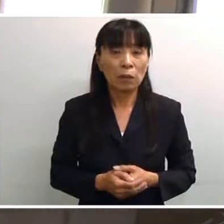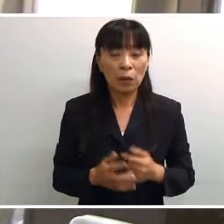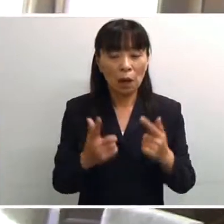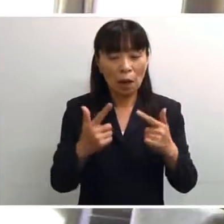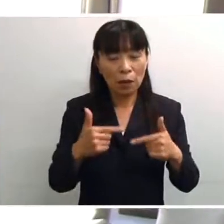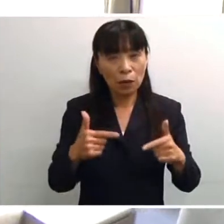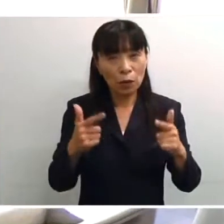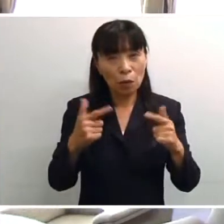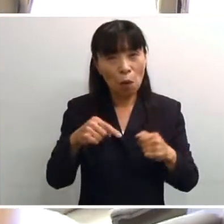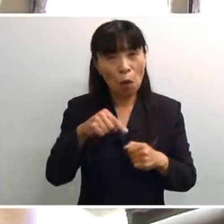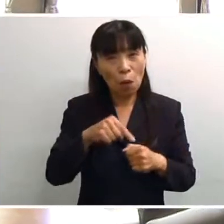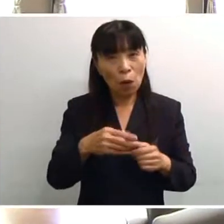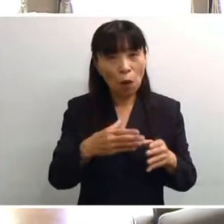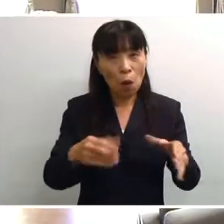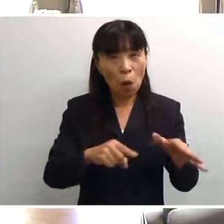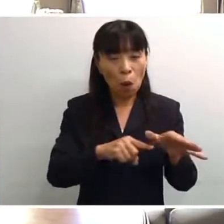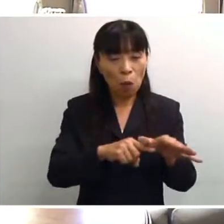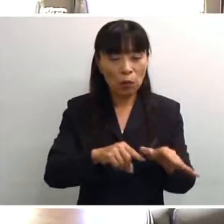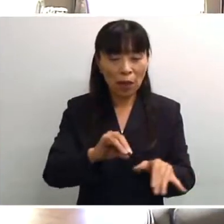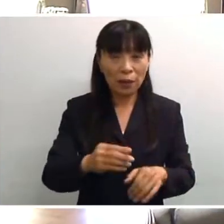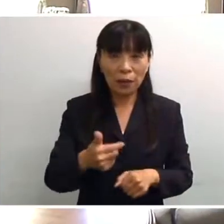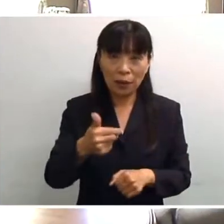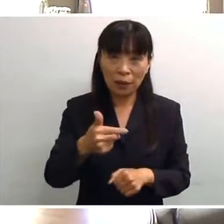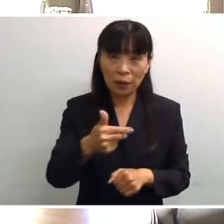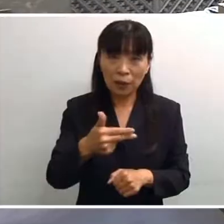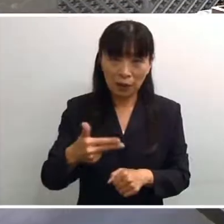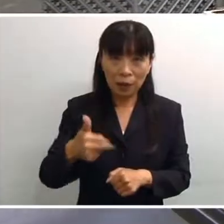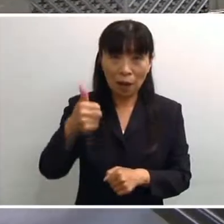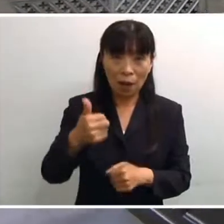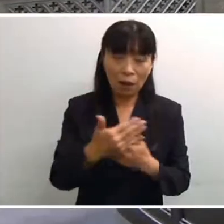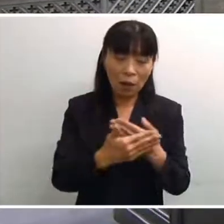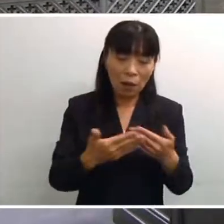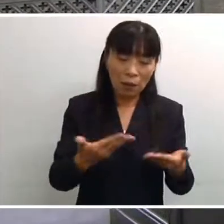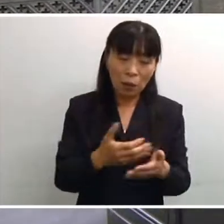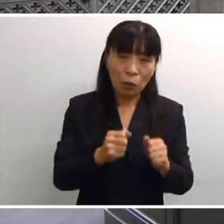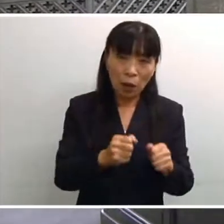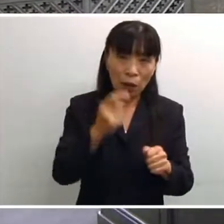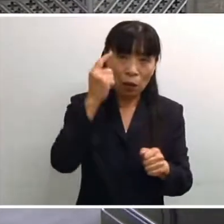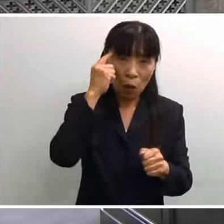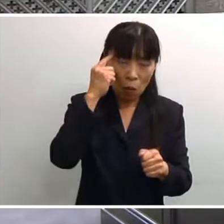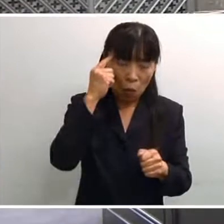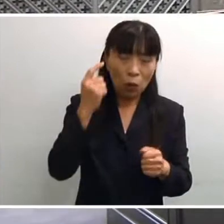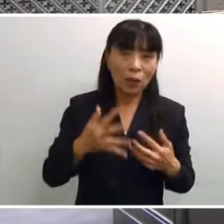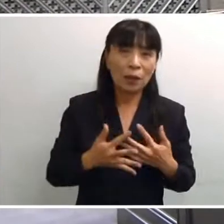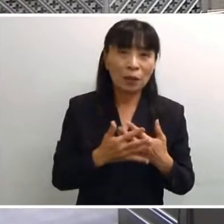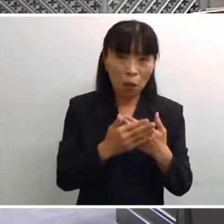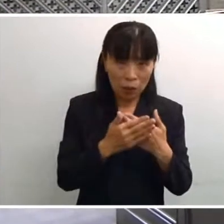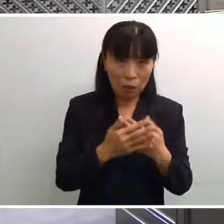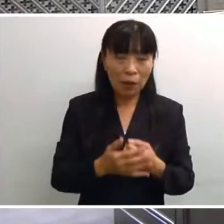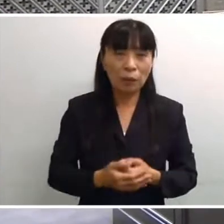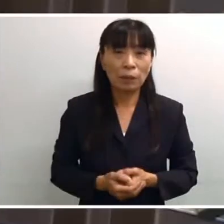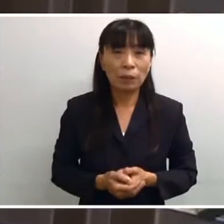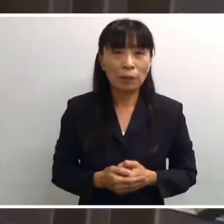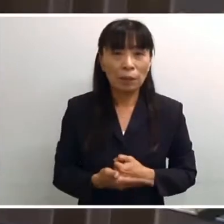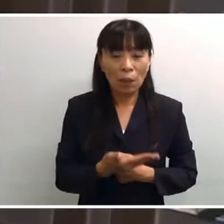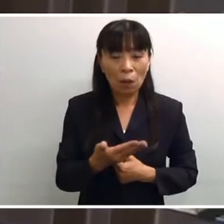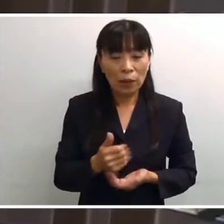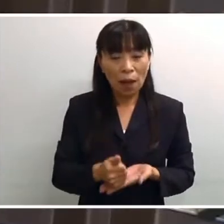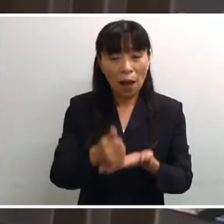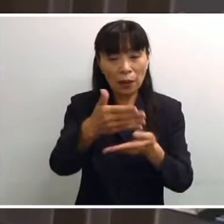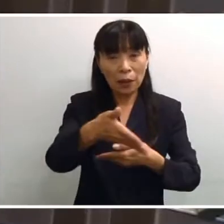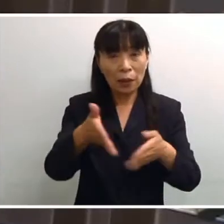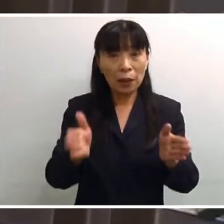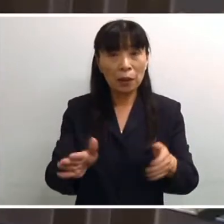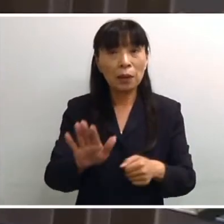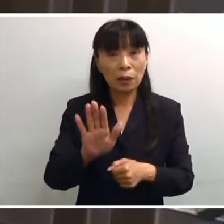いつもここで大村知事が重要なお仕事をされてると思うとなんだか緊張します。 こちらが貴